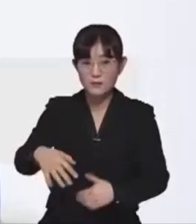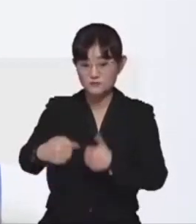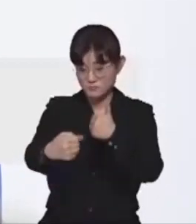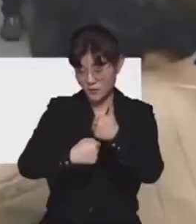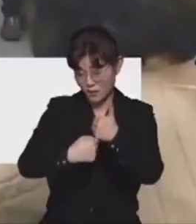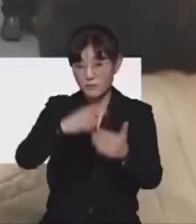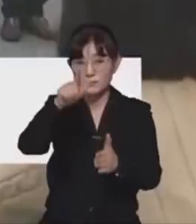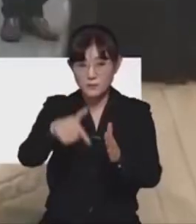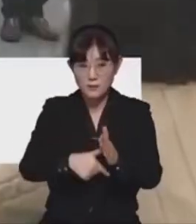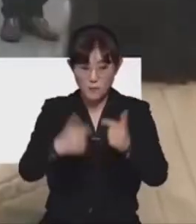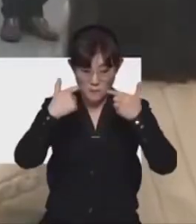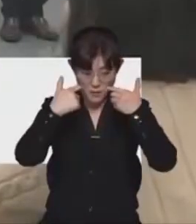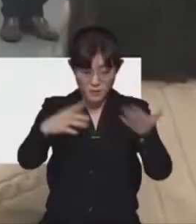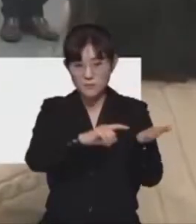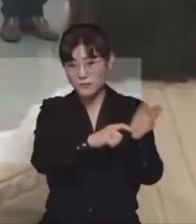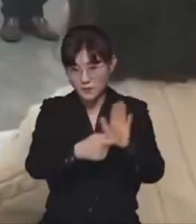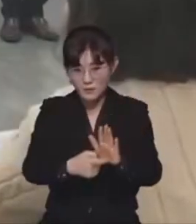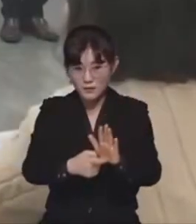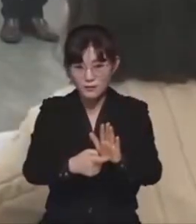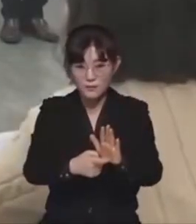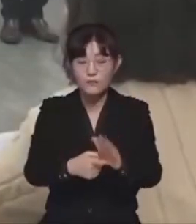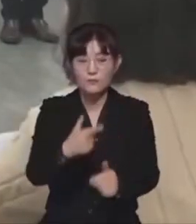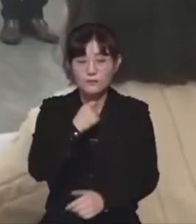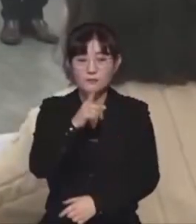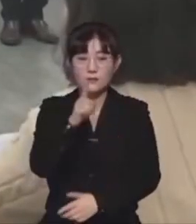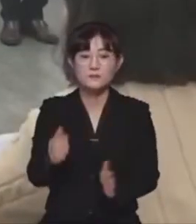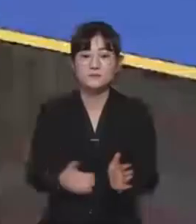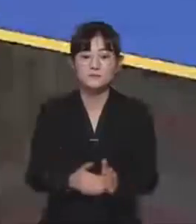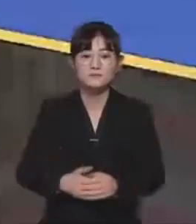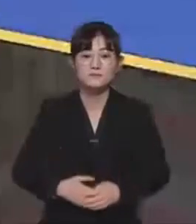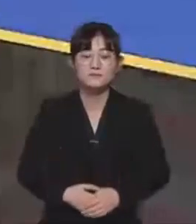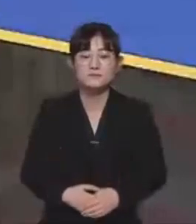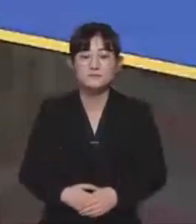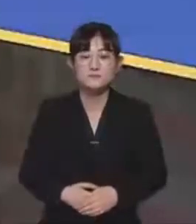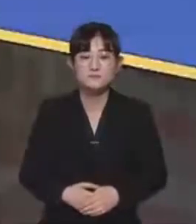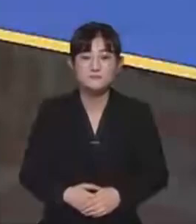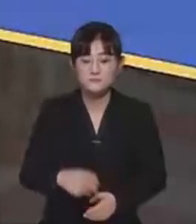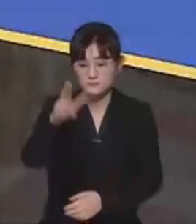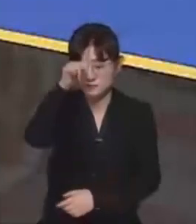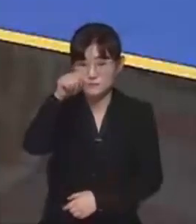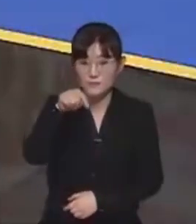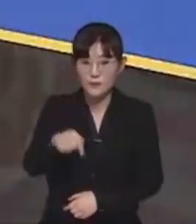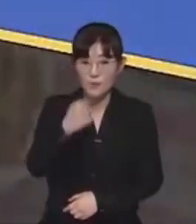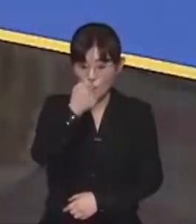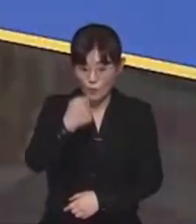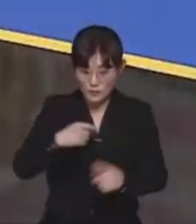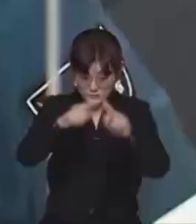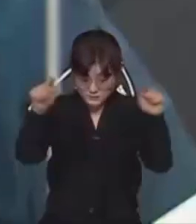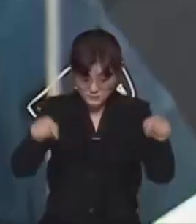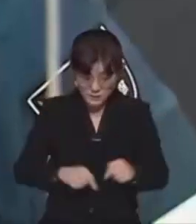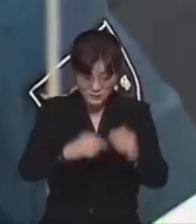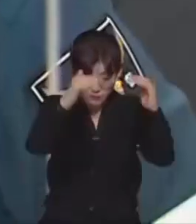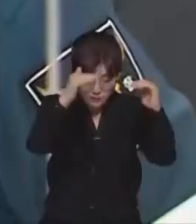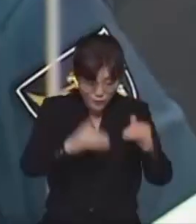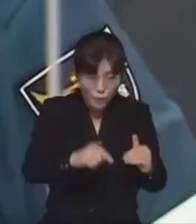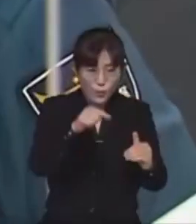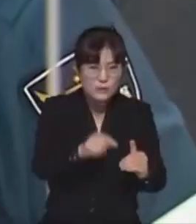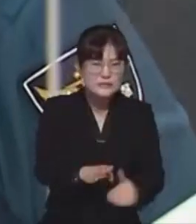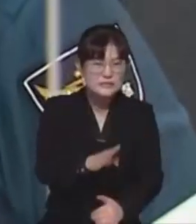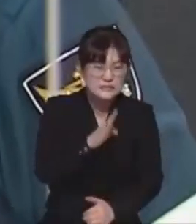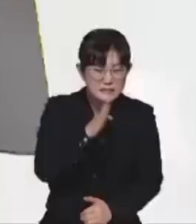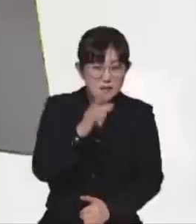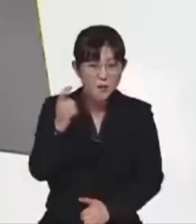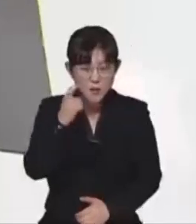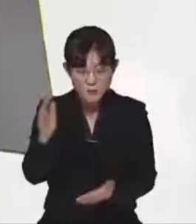진실을 명명백백하게 규명해 주기를 바란다고 주장했습니다. 경찰은 고발장을 중심으로 사실관계를 파악한